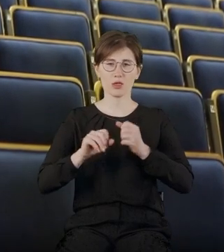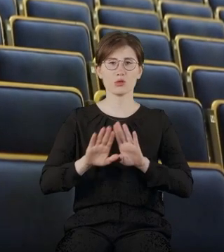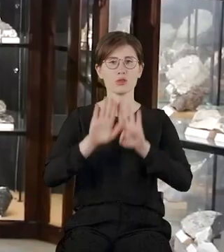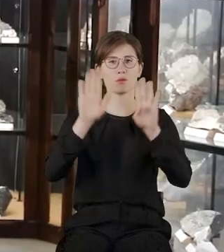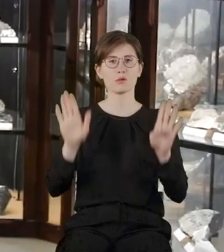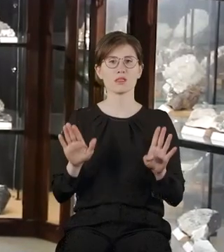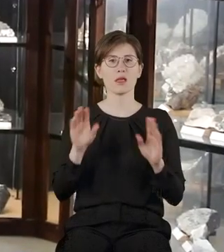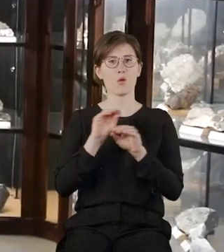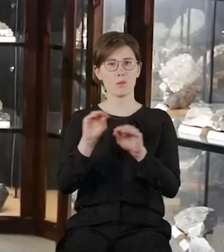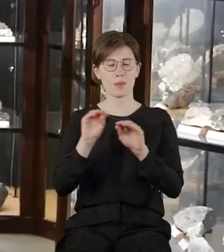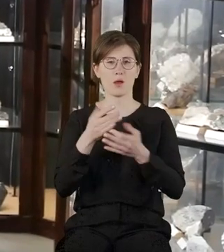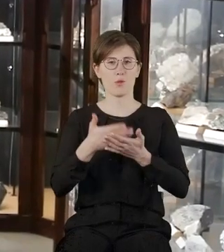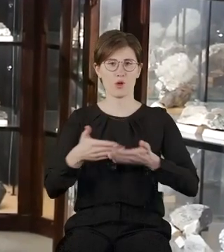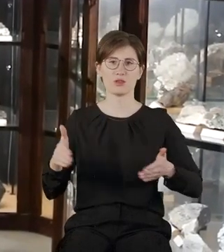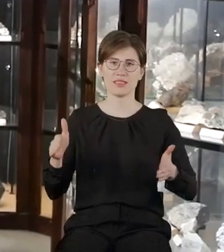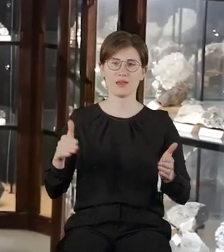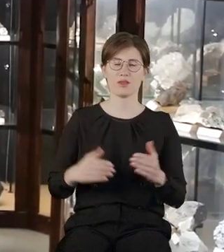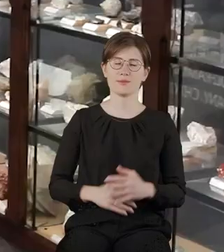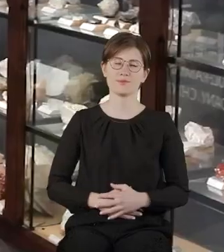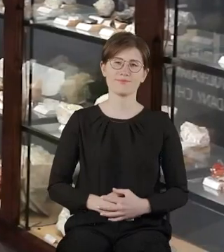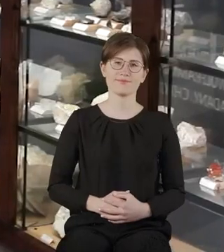Ziemi.